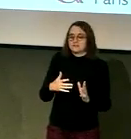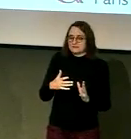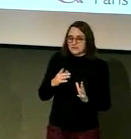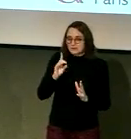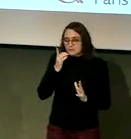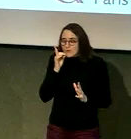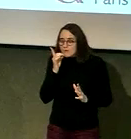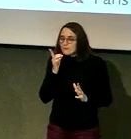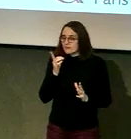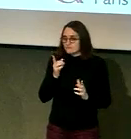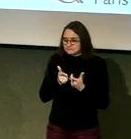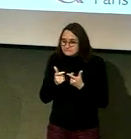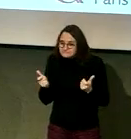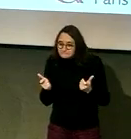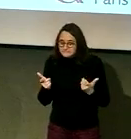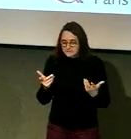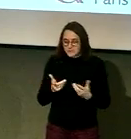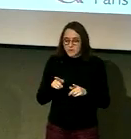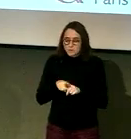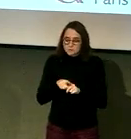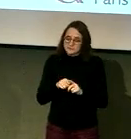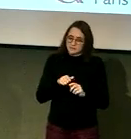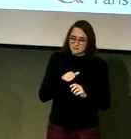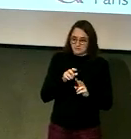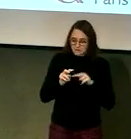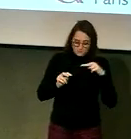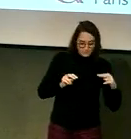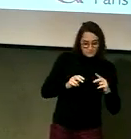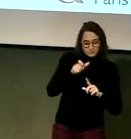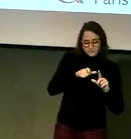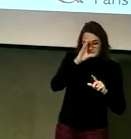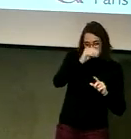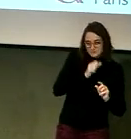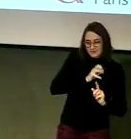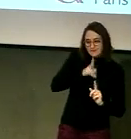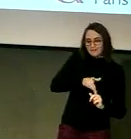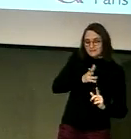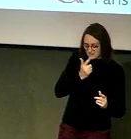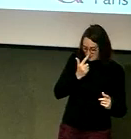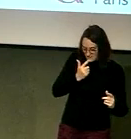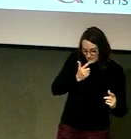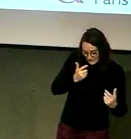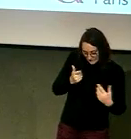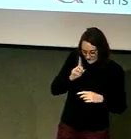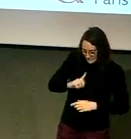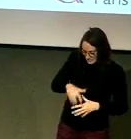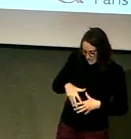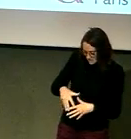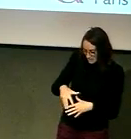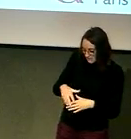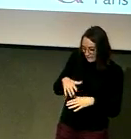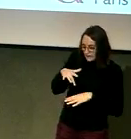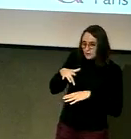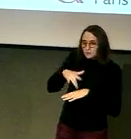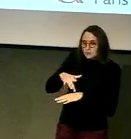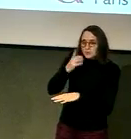du coup, le point de vue des cliniciens, des professionnels sur qu'est-ce qu'on fait avec ces femmes qui consomment.